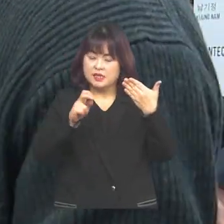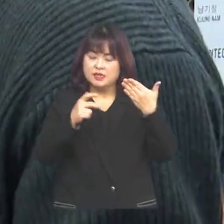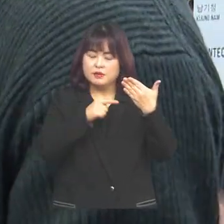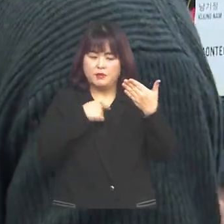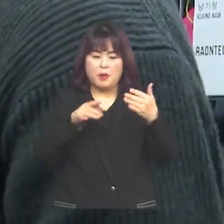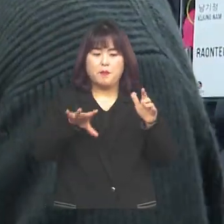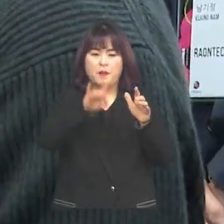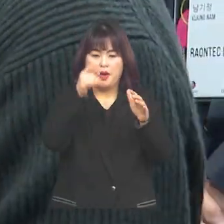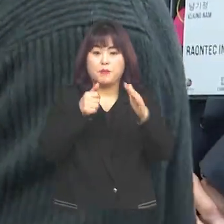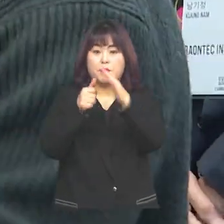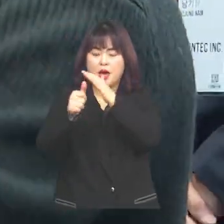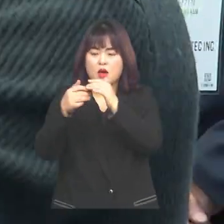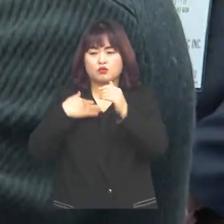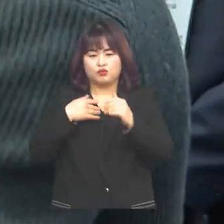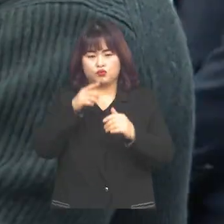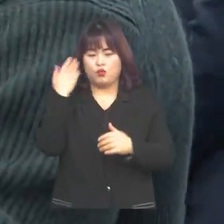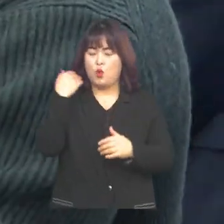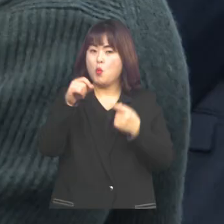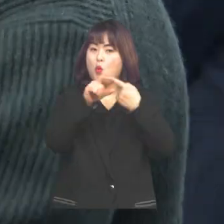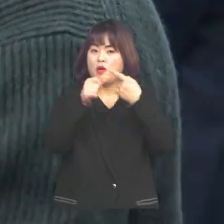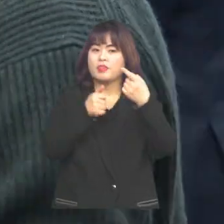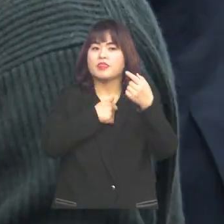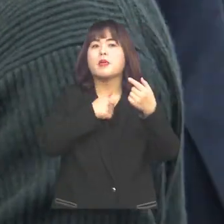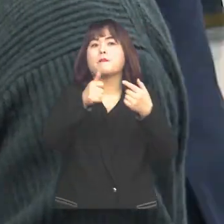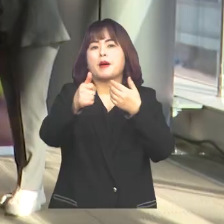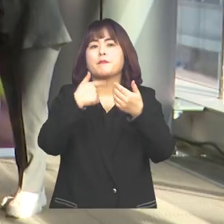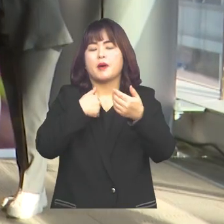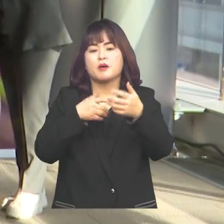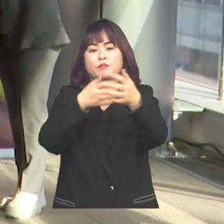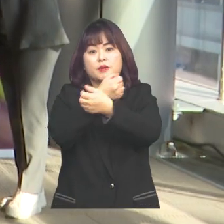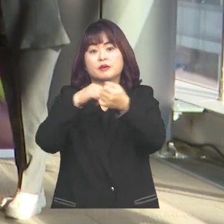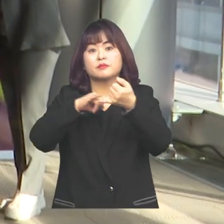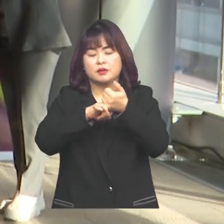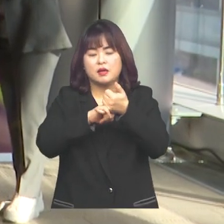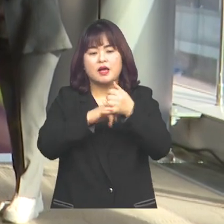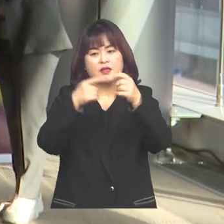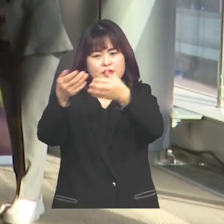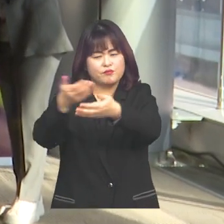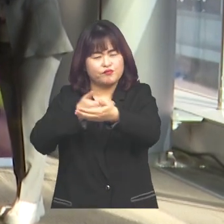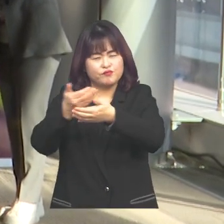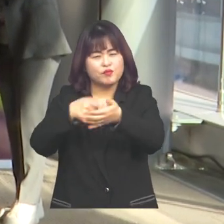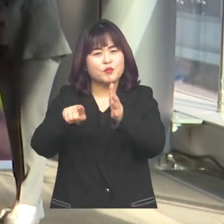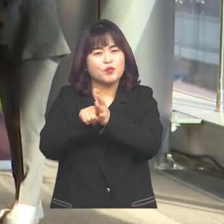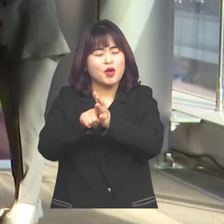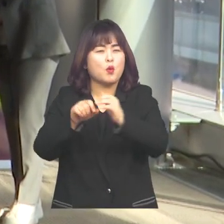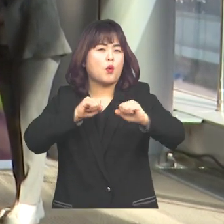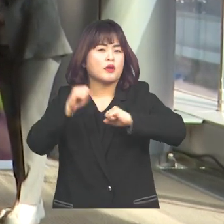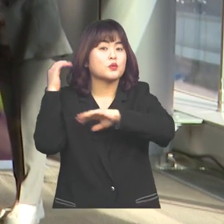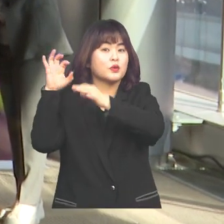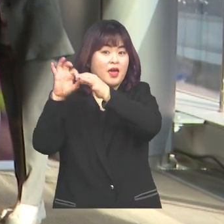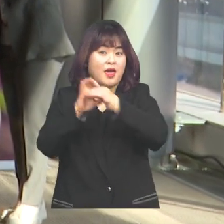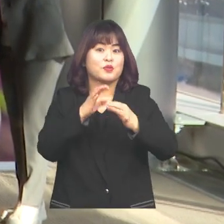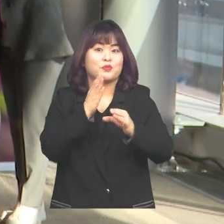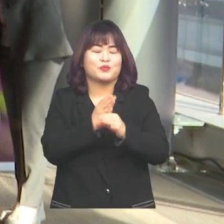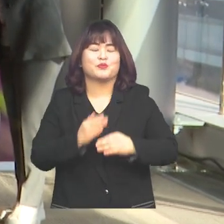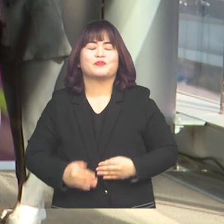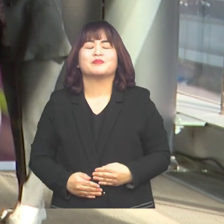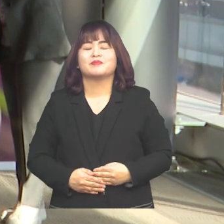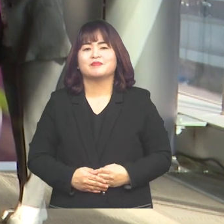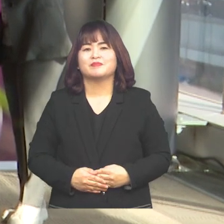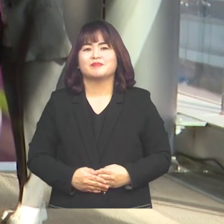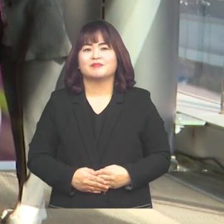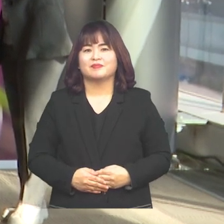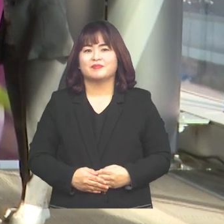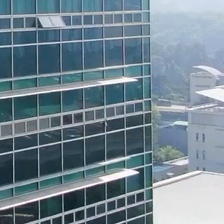1월 9일엔 윌리엄슨 카운티에서 자매결연 체결식을 가졌으며 상호 교류와 협력을 위한 활동을 이어가고 있습니다.